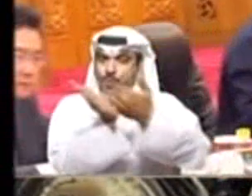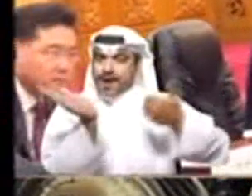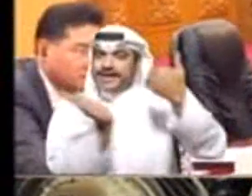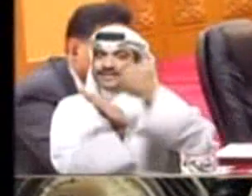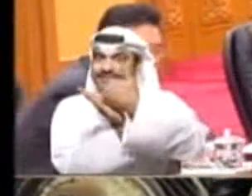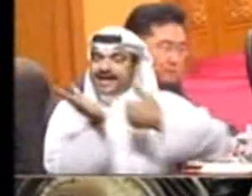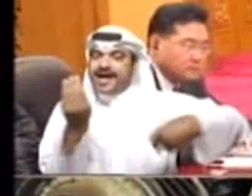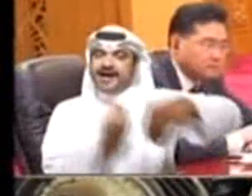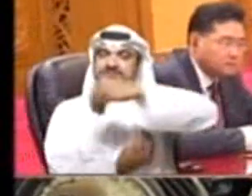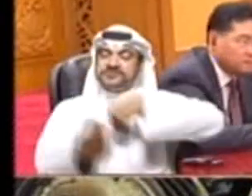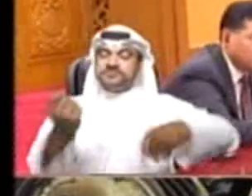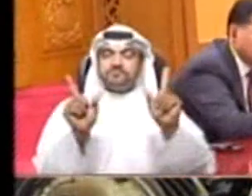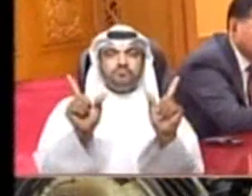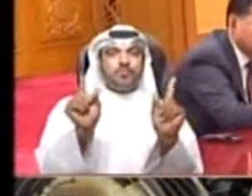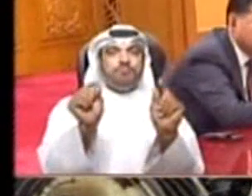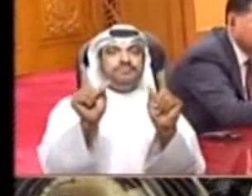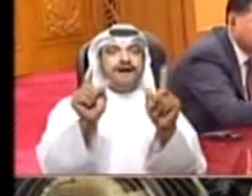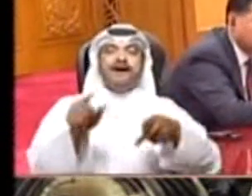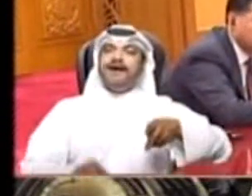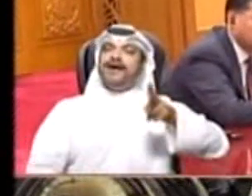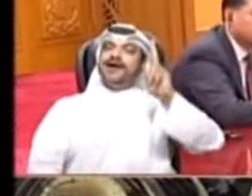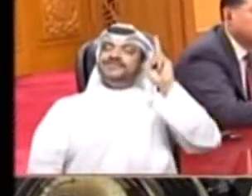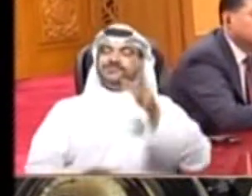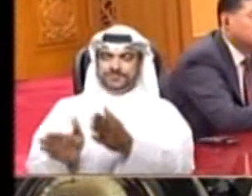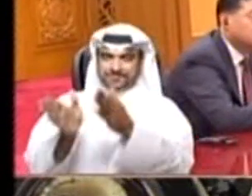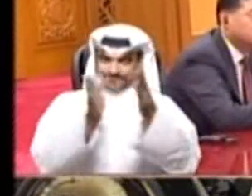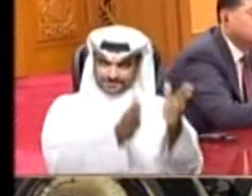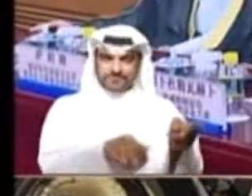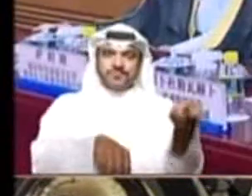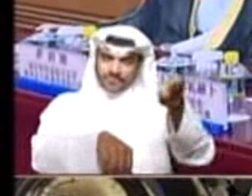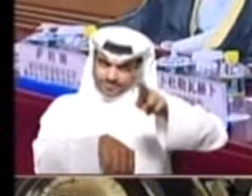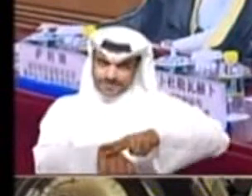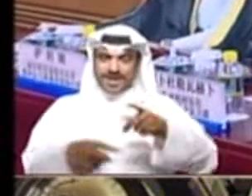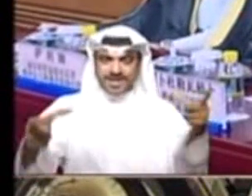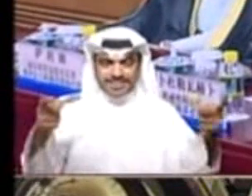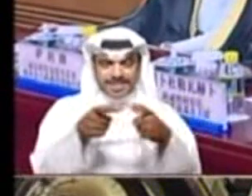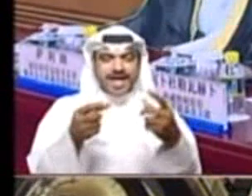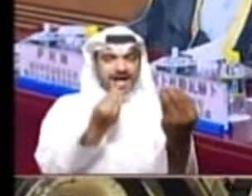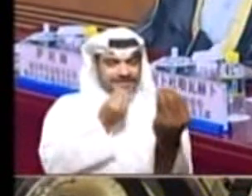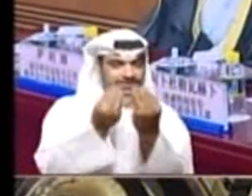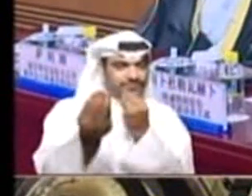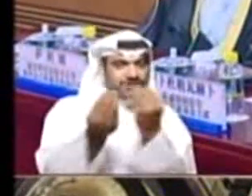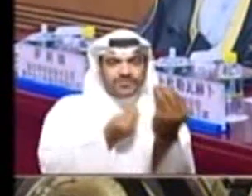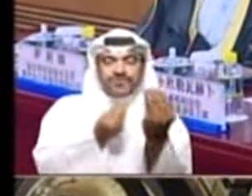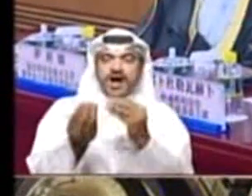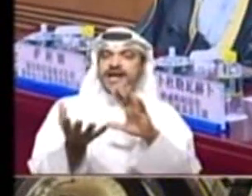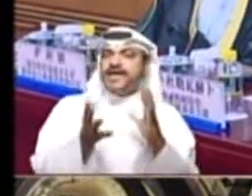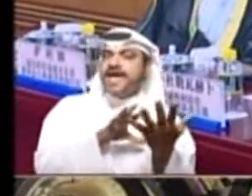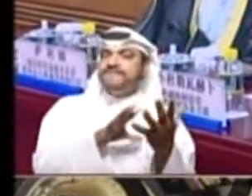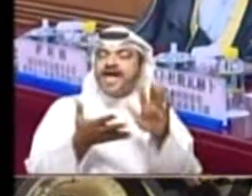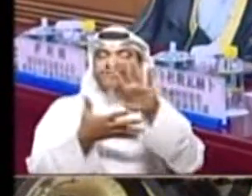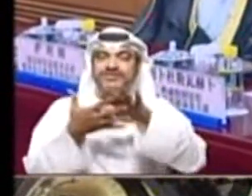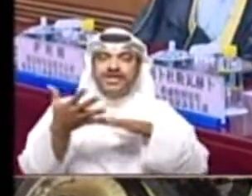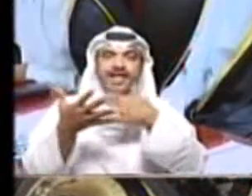البلدين الصديقين ذا طابع خاص وامتيازات خاصة. كما تطرقت المباحثات إلى التشاور والتنسيق حول أهم القضايا